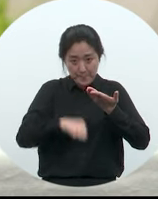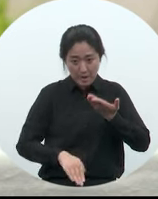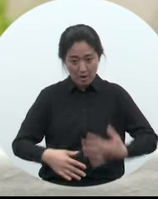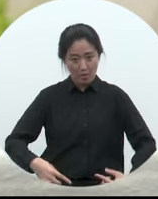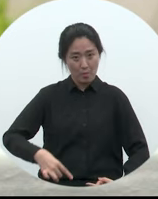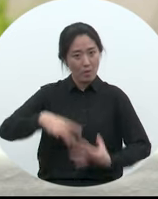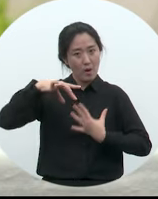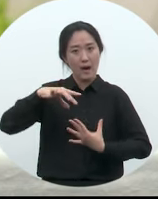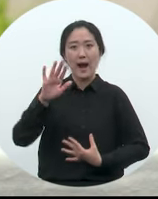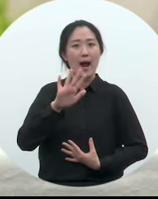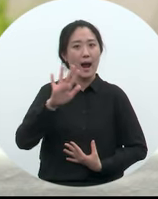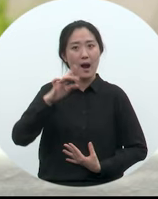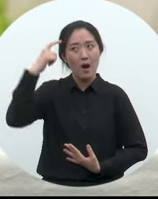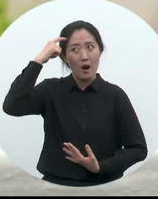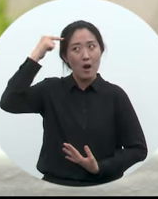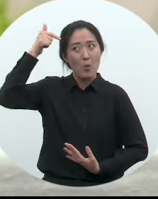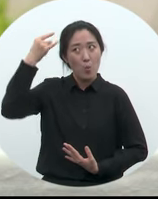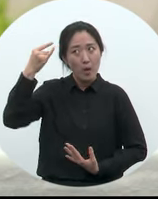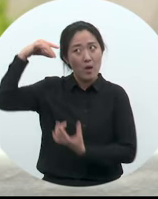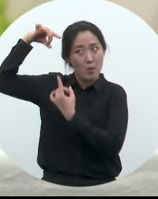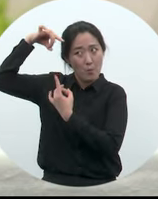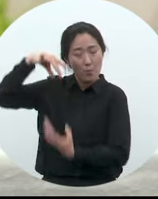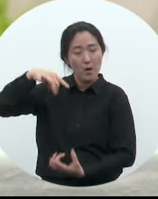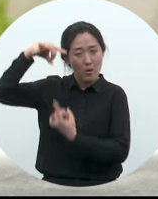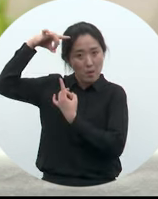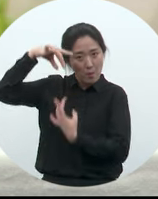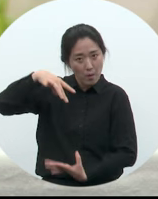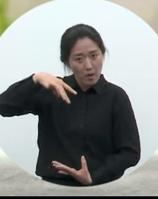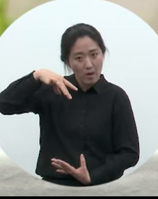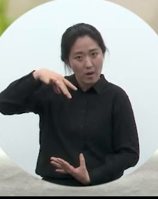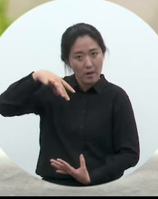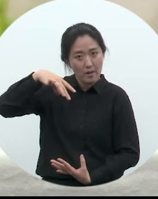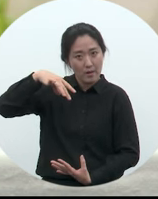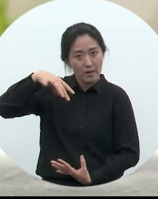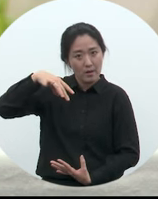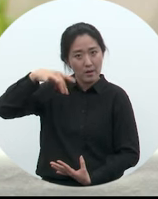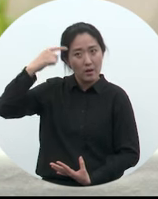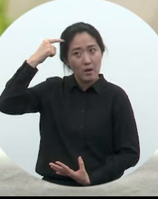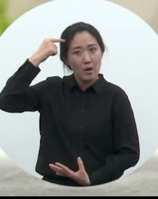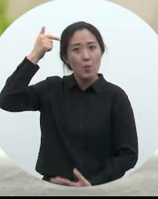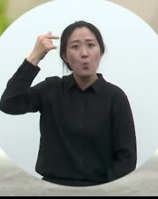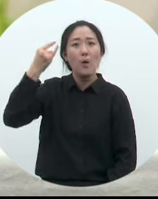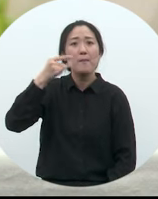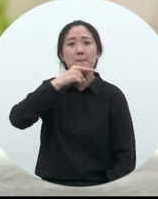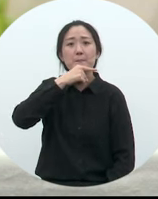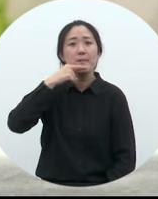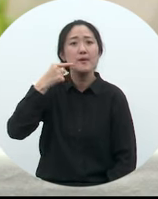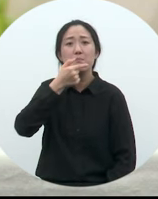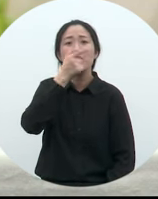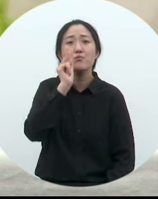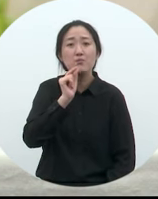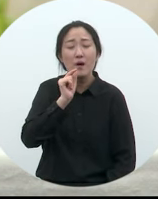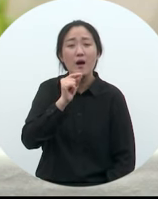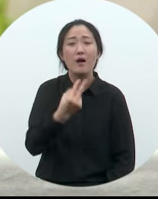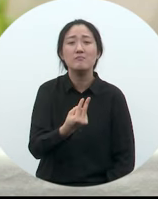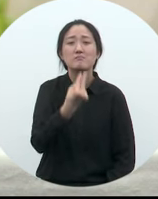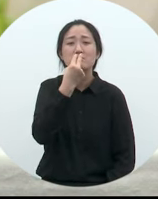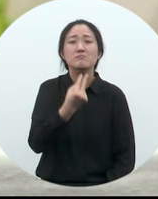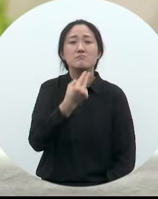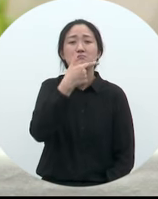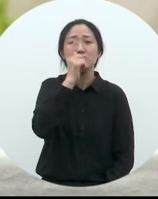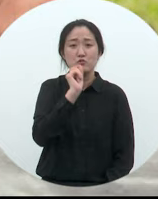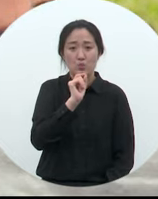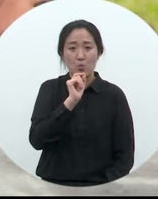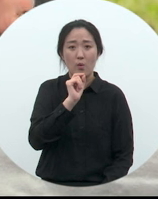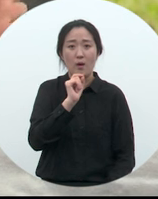때문에 그렇습니다. 그렇게 되면은 어떻게 해요? 상대적으로 뇌에 혈액이 적게 모이니까 산소 공급이 잘